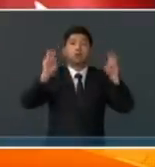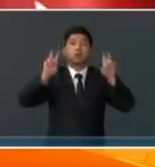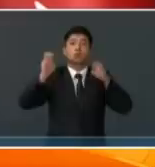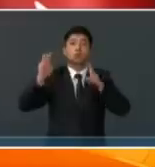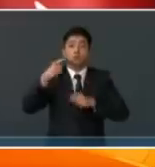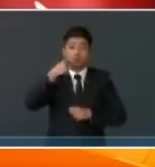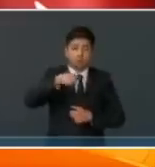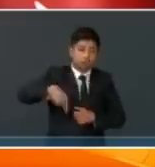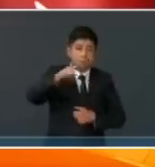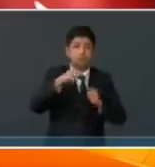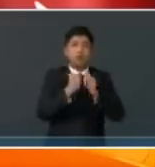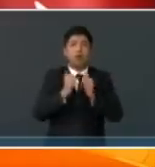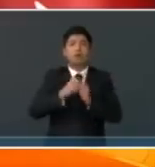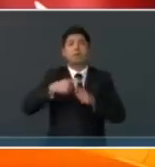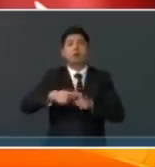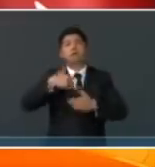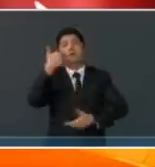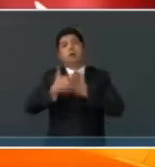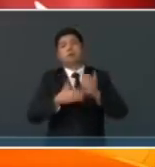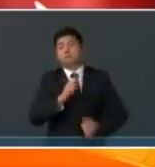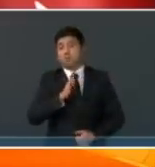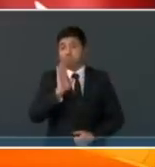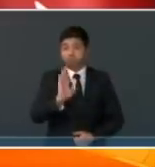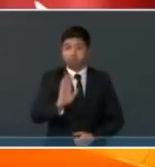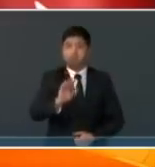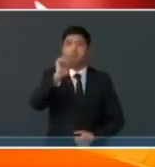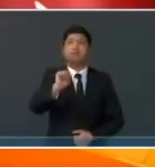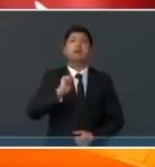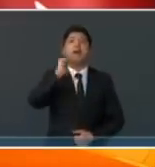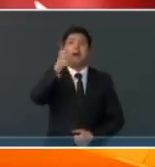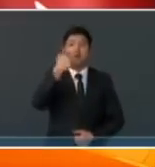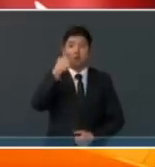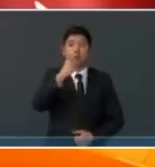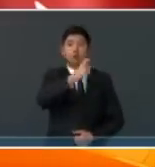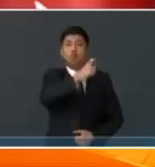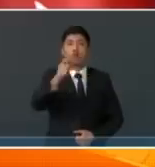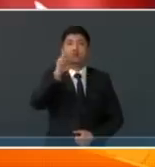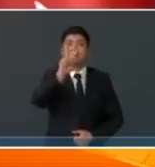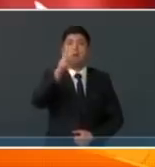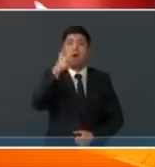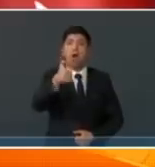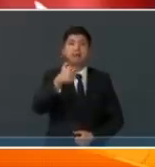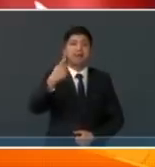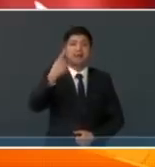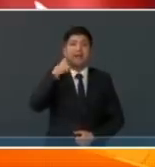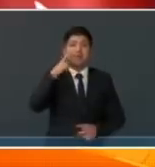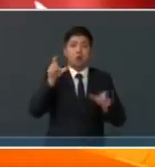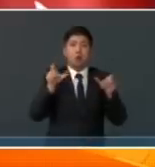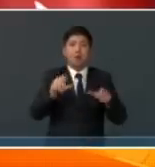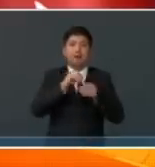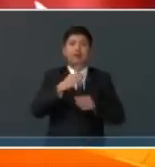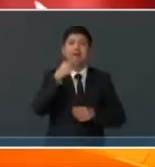hususları sizlerle paylaşmak istiyorum Yarın 926 devlet